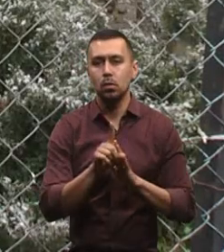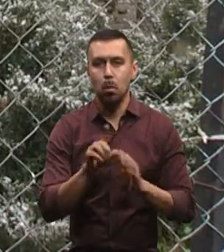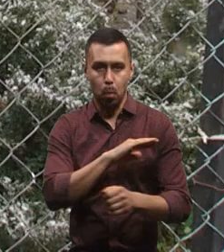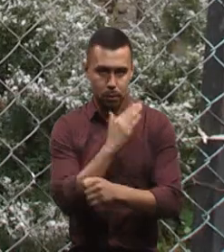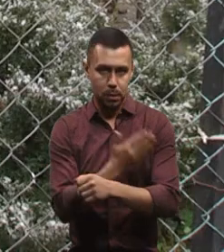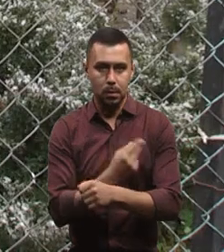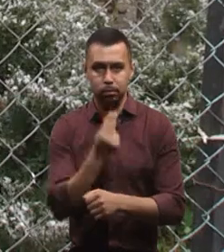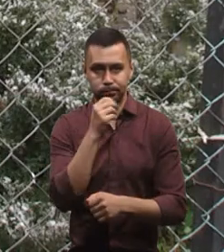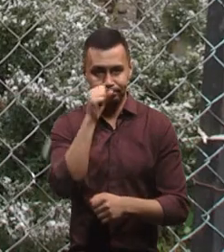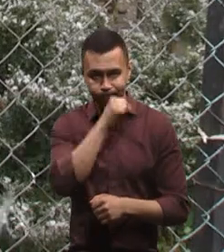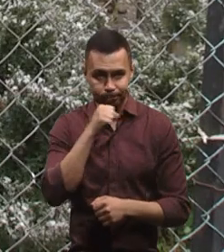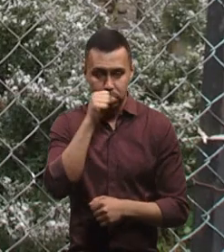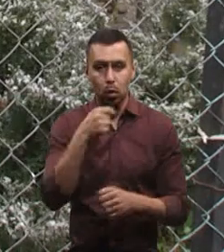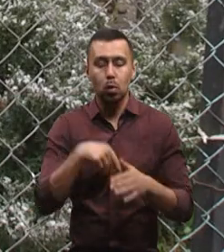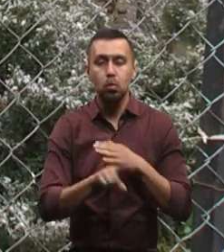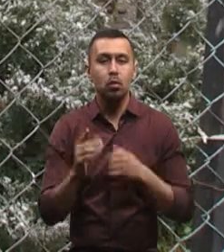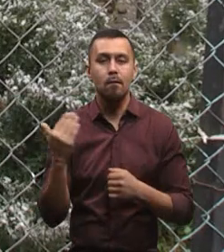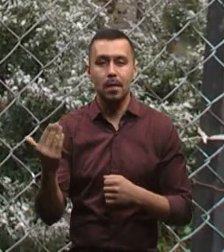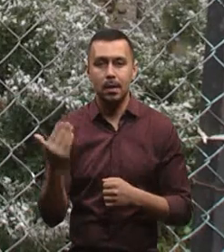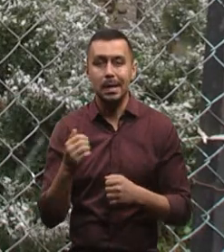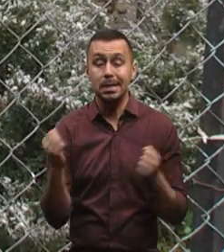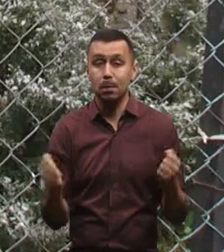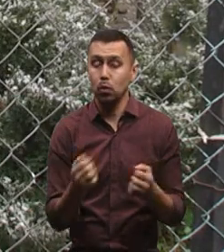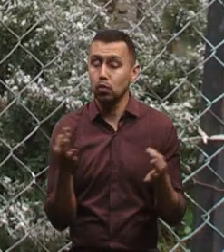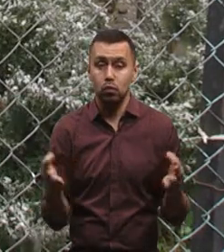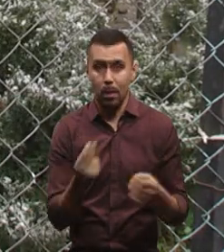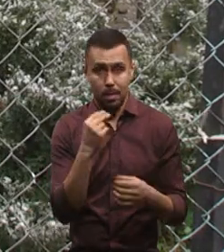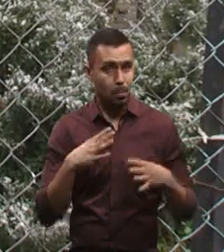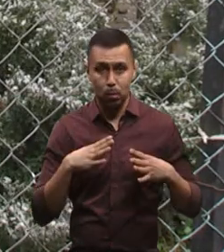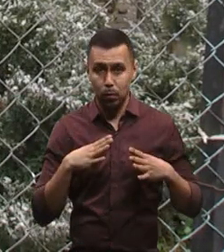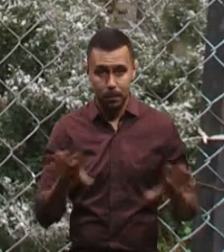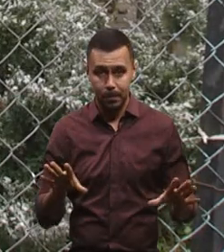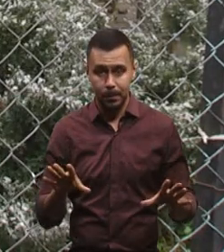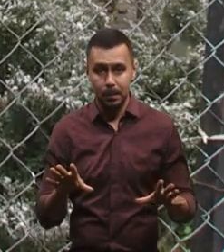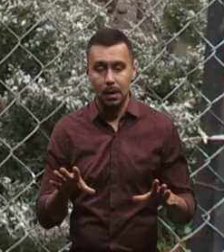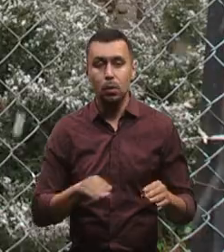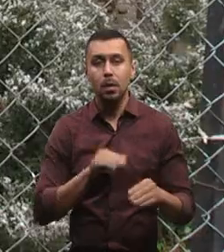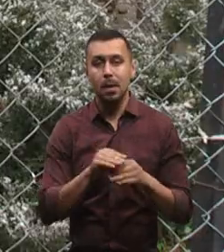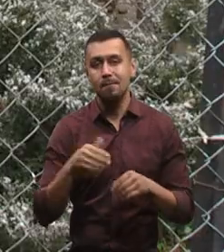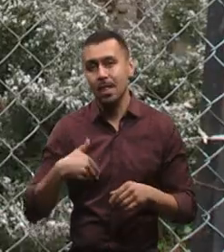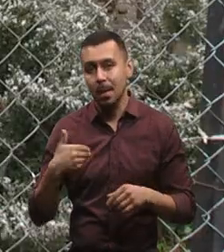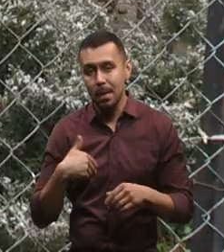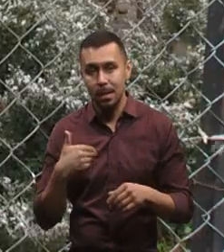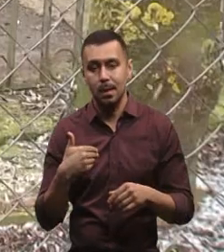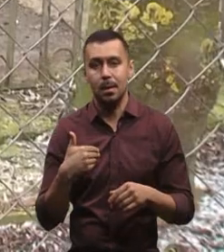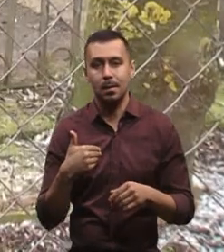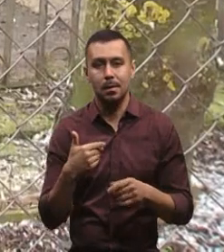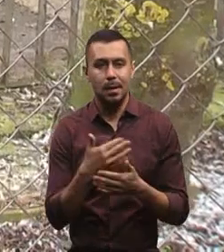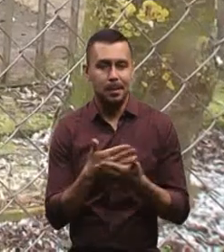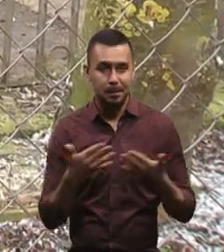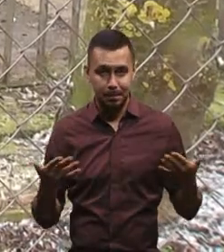посилене харчування, тому що він зимою нічого він не їв. Додаємо вітаміни, мінерали,